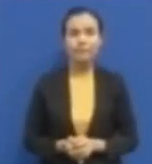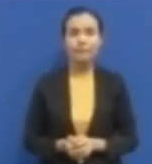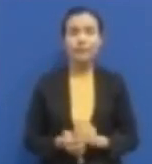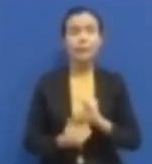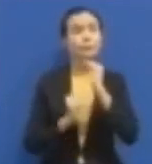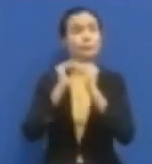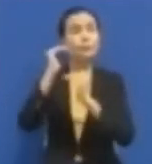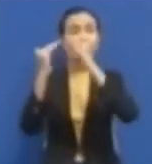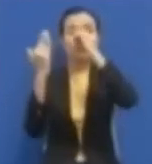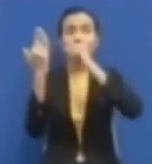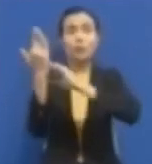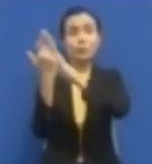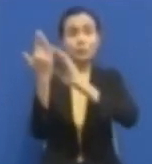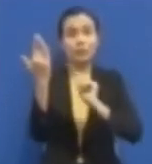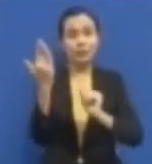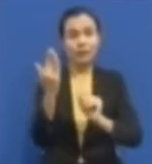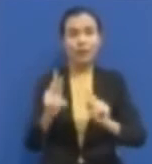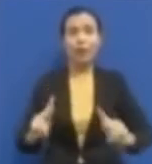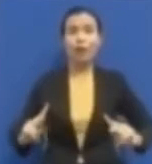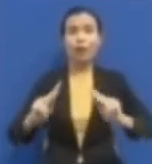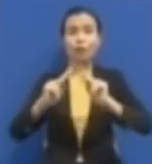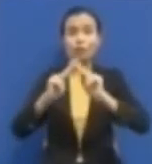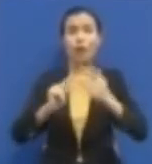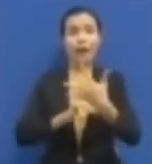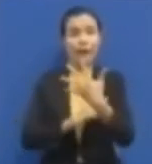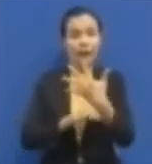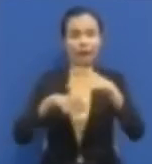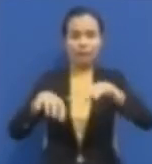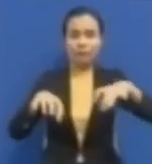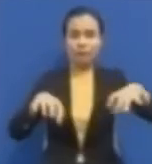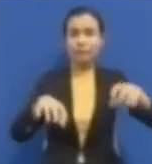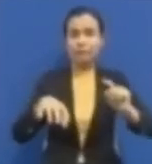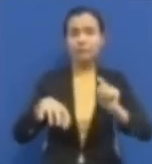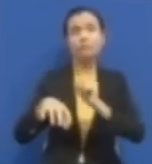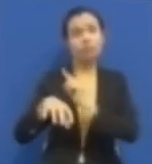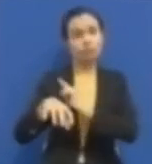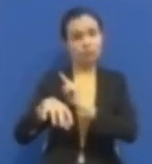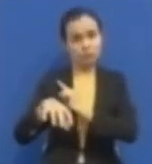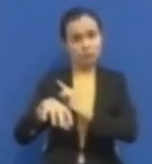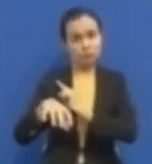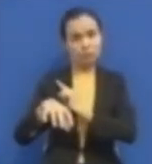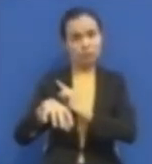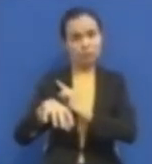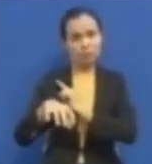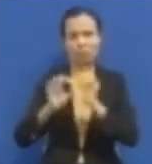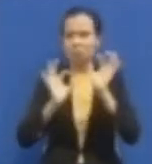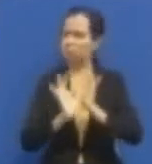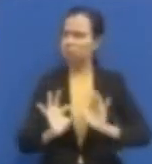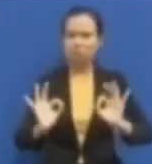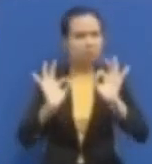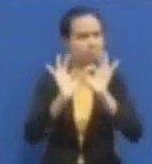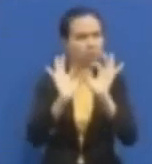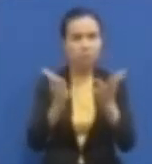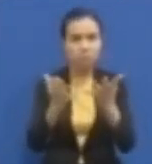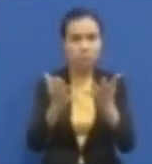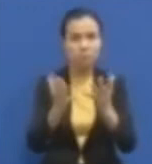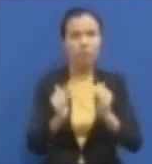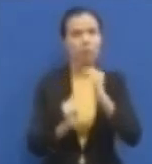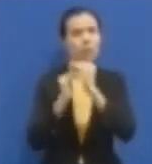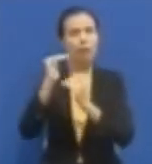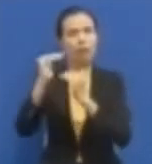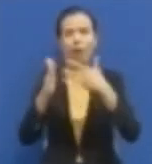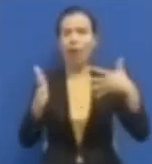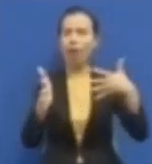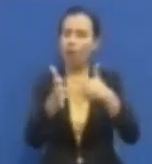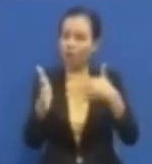นี้ถ้ากระทรวงและหน่วยงานที่รับผิดชอบไม่ได้ให้ความสำคัญงานปฏิรูปคงจะสำเร็จยาก